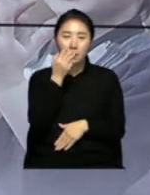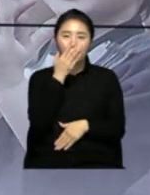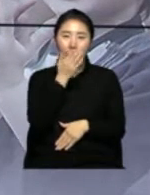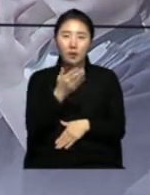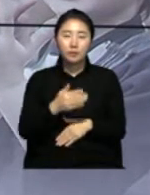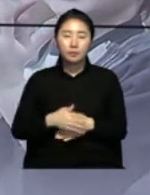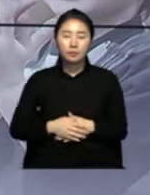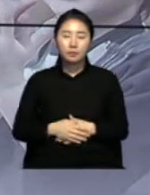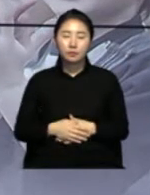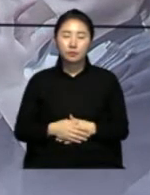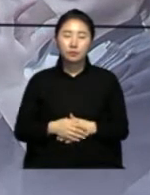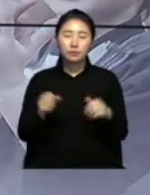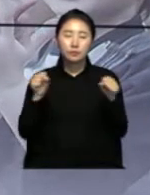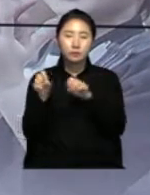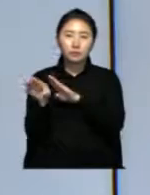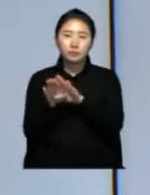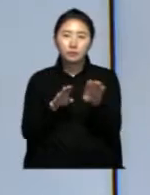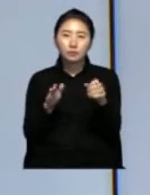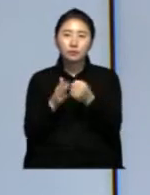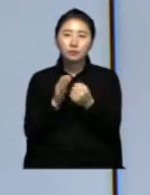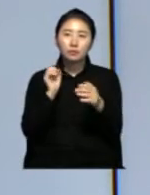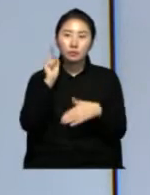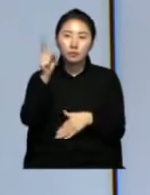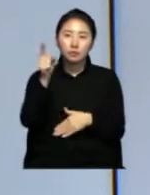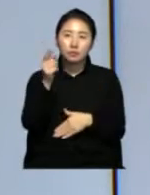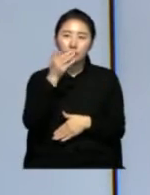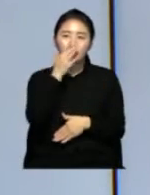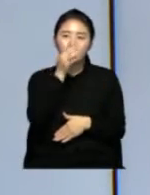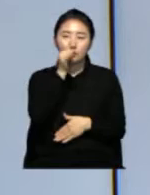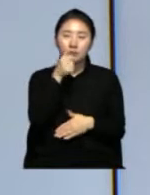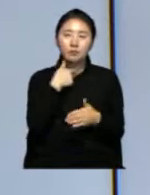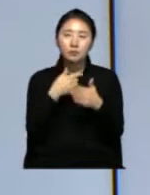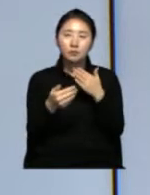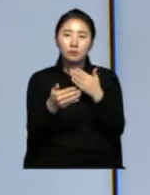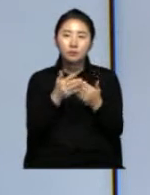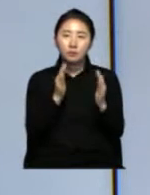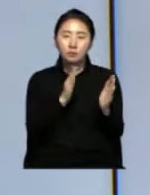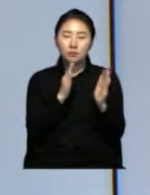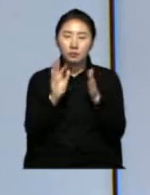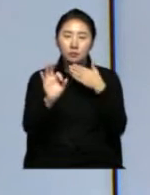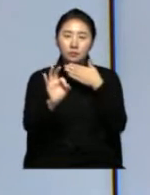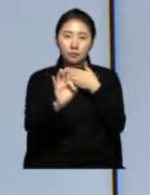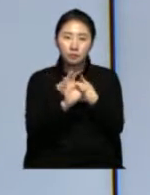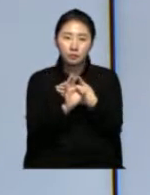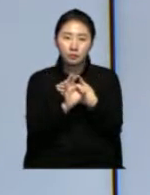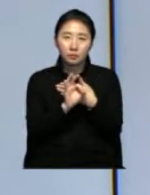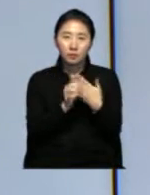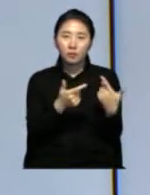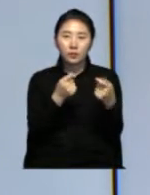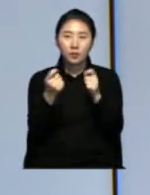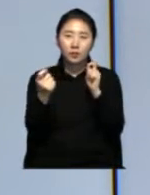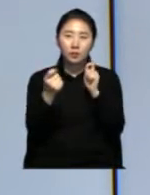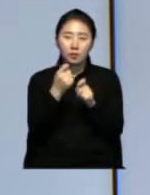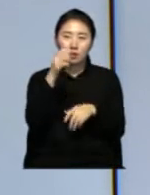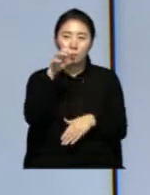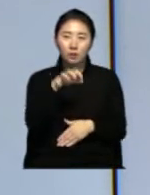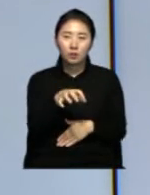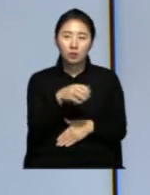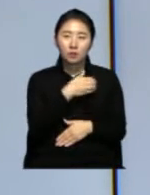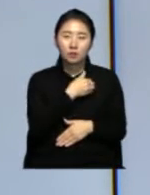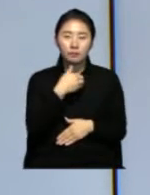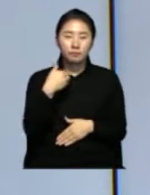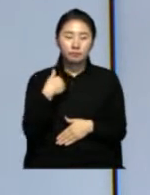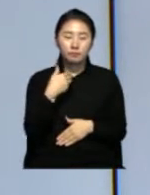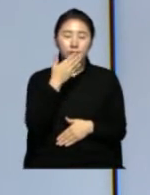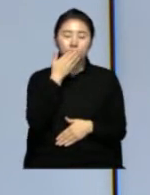있습니다. 겨울방학이라고 멀리 가야 할 수 있는 체험 교육을 준비하고 계셨다면 이렇게 가까운 곳에서도